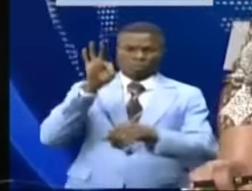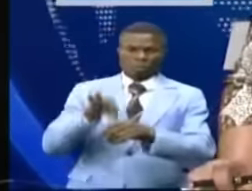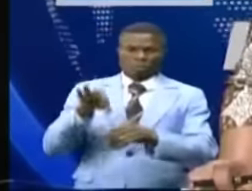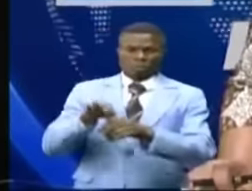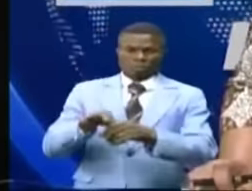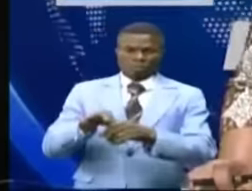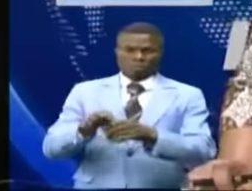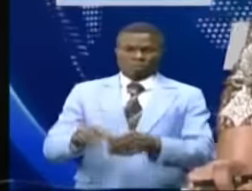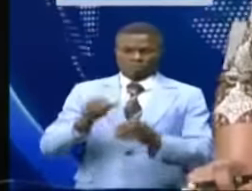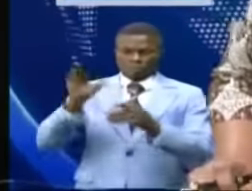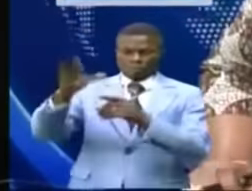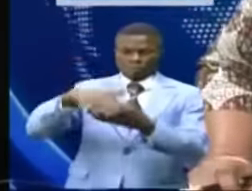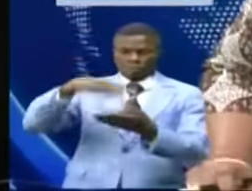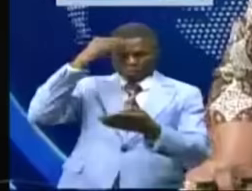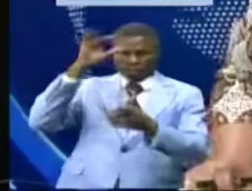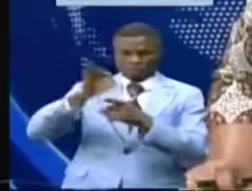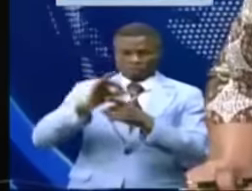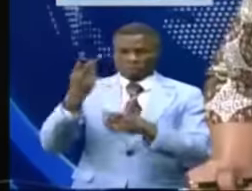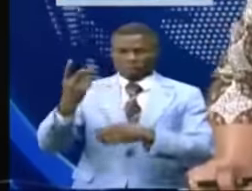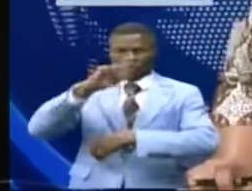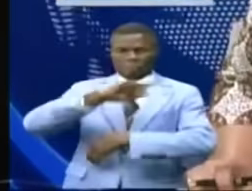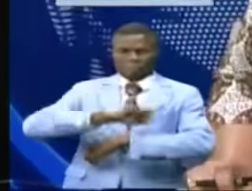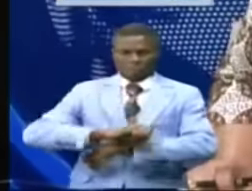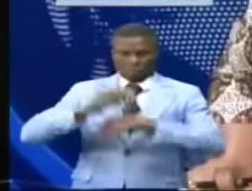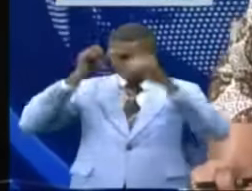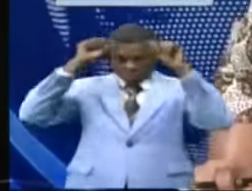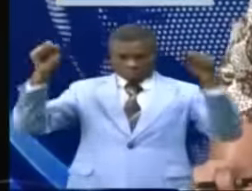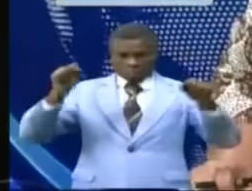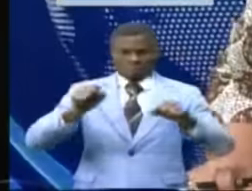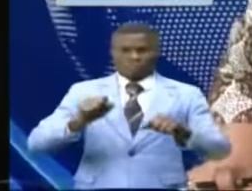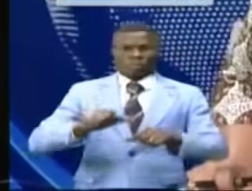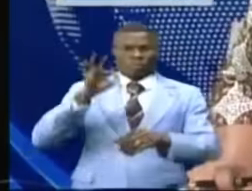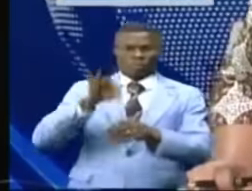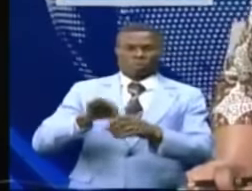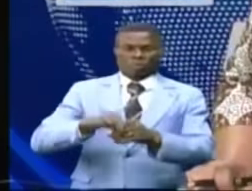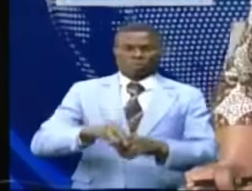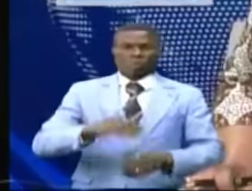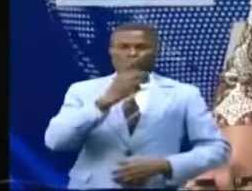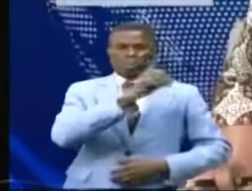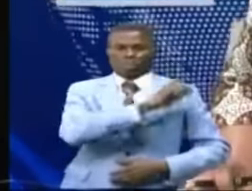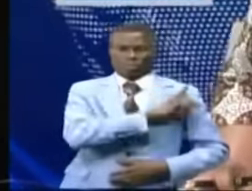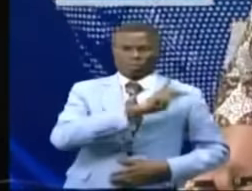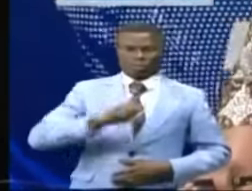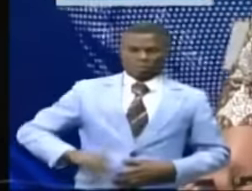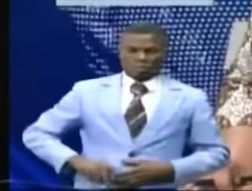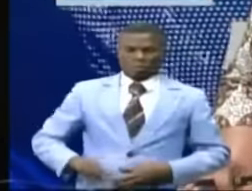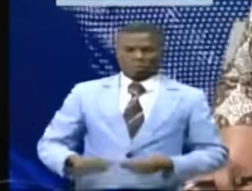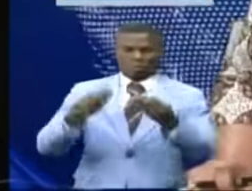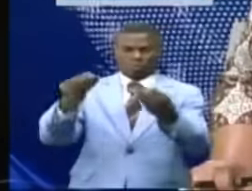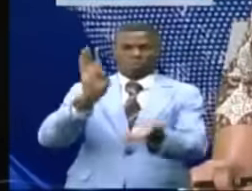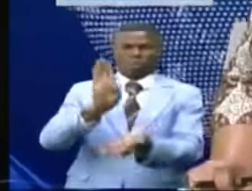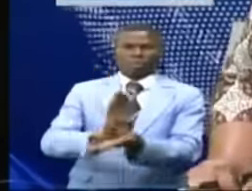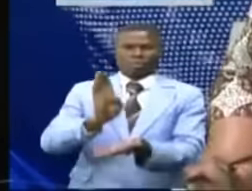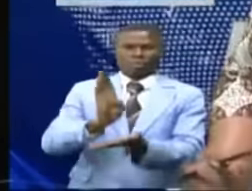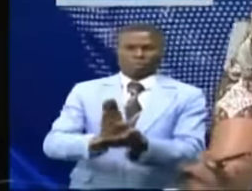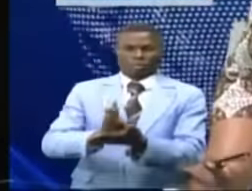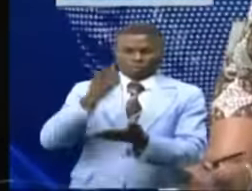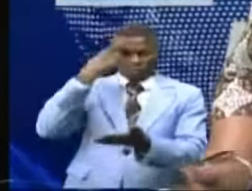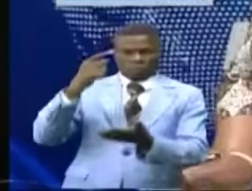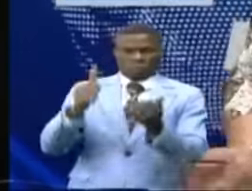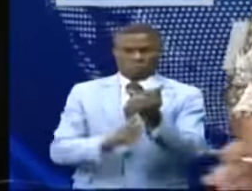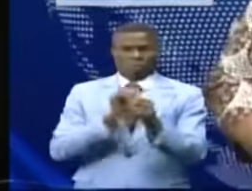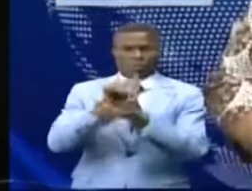mis à niveau après 2 jours de formation. Le président de la CENI, Denis Kadima, a procédé à la remise de brevets pour le déploiement